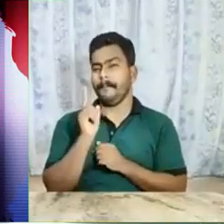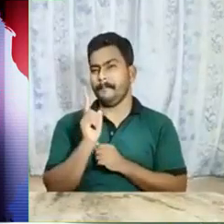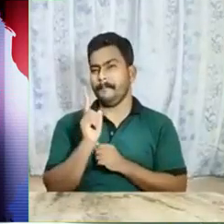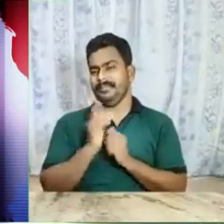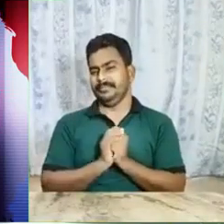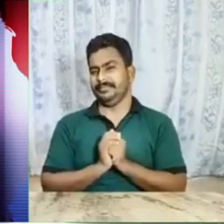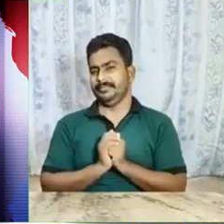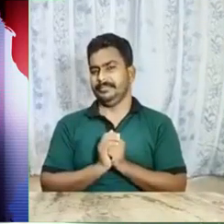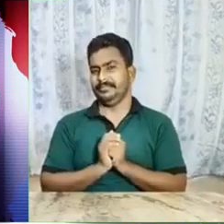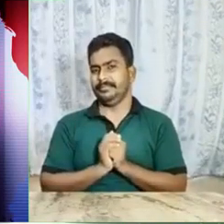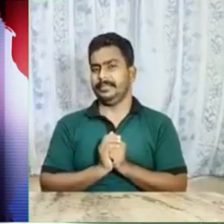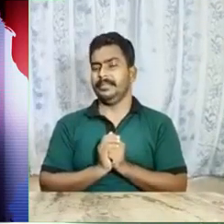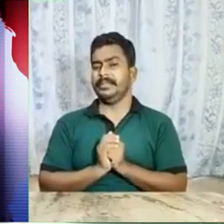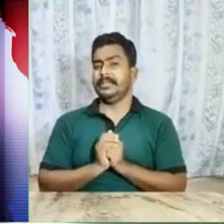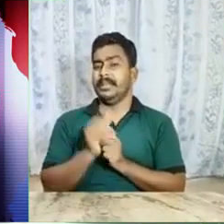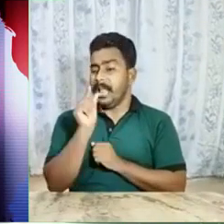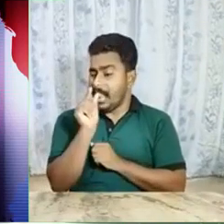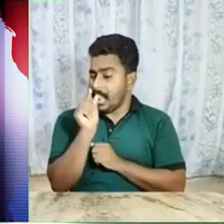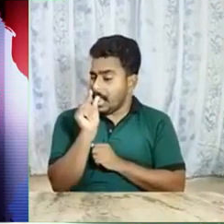വിദേശ മന്ത്രാലയവും